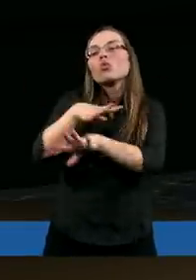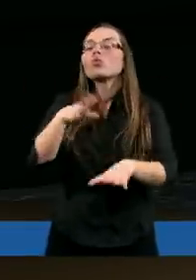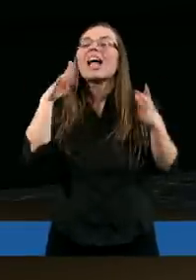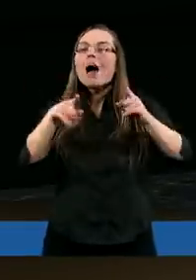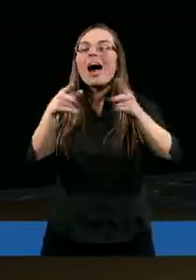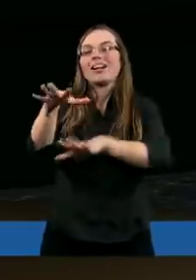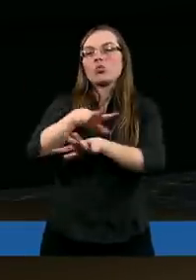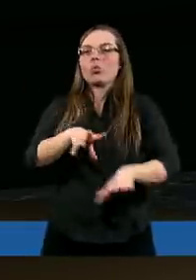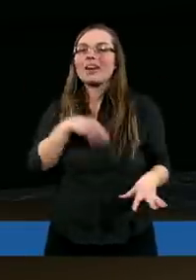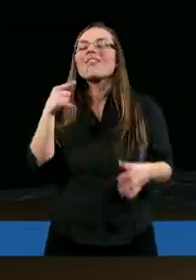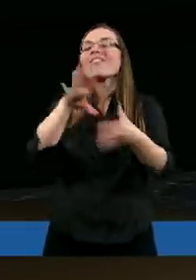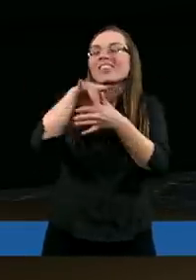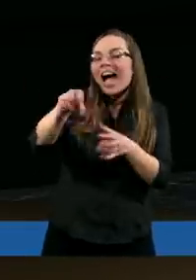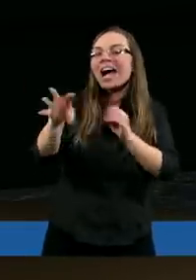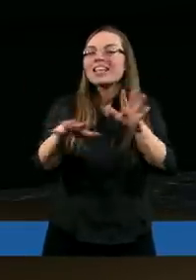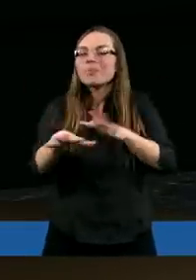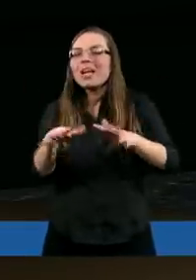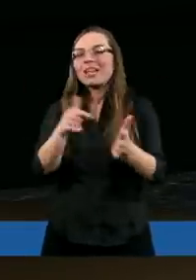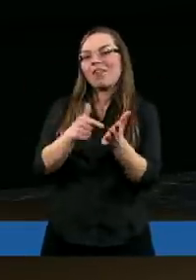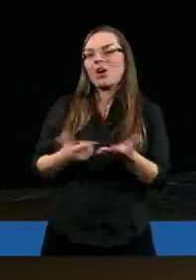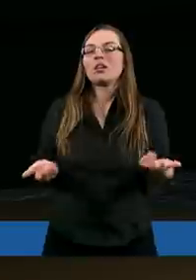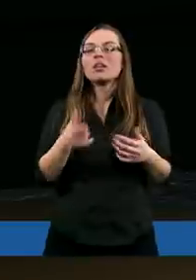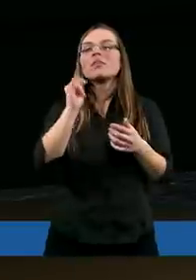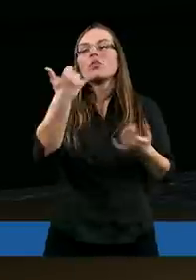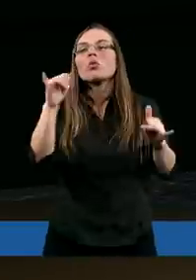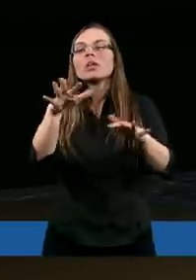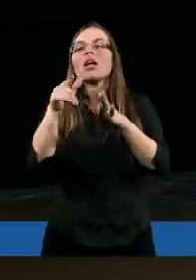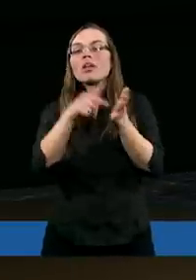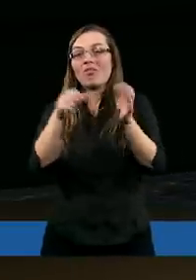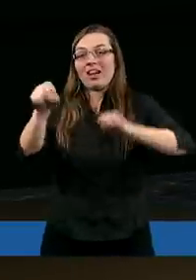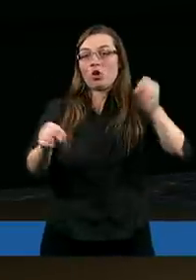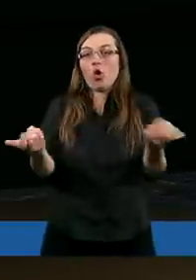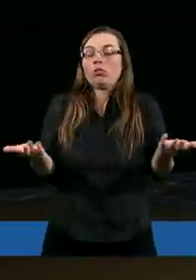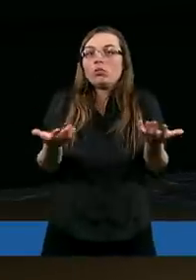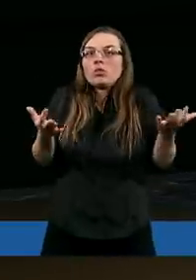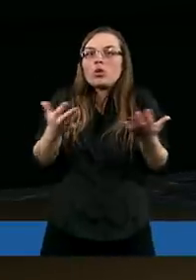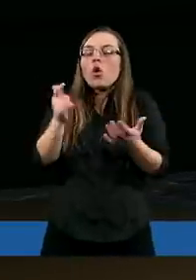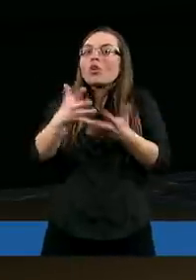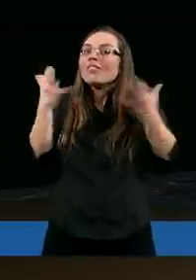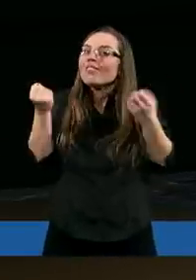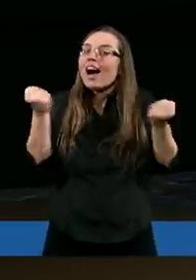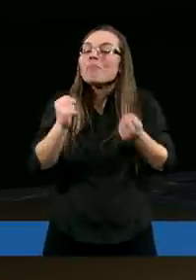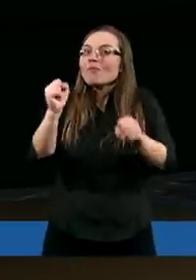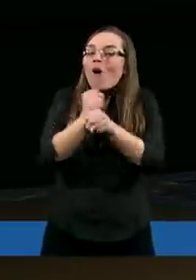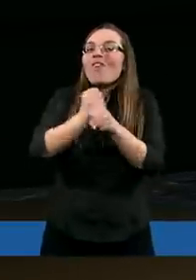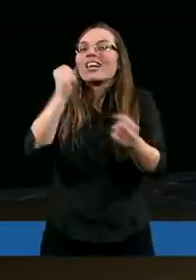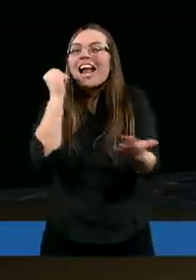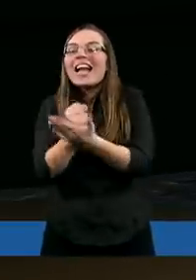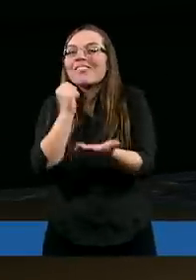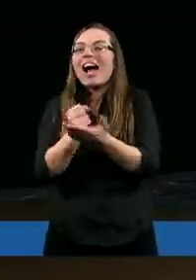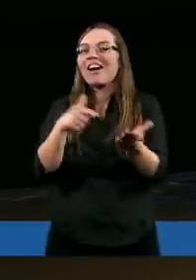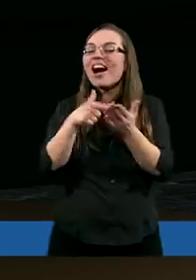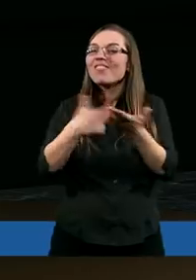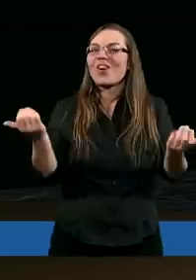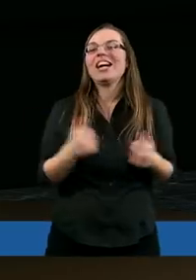Bożego w takich miejscach. No bo gdzieś tam wśród, prawda, znajomych, ale sąd, no to jest to taka już poważna sprawa.